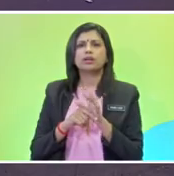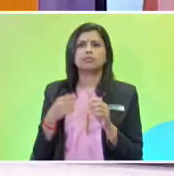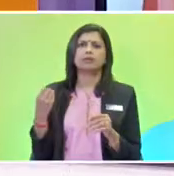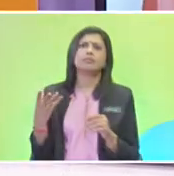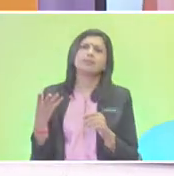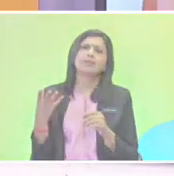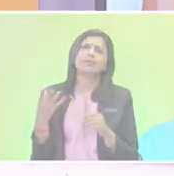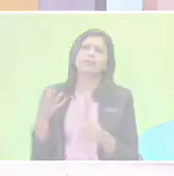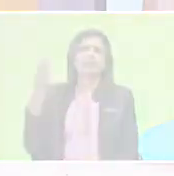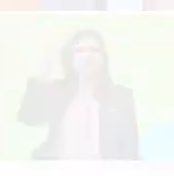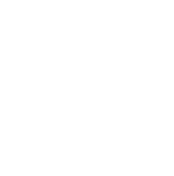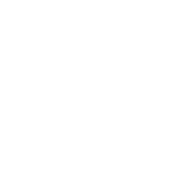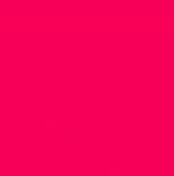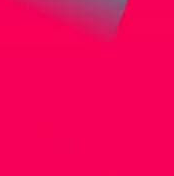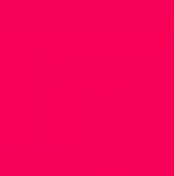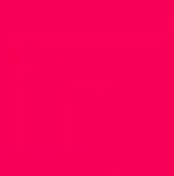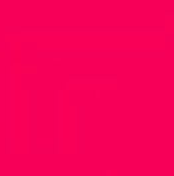Berapa? Okey.